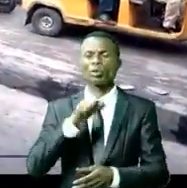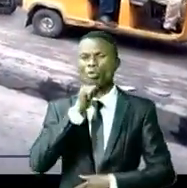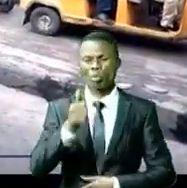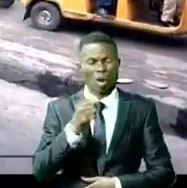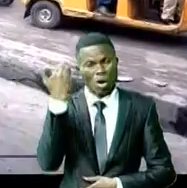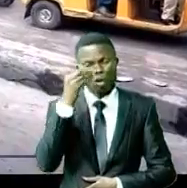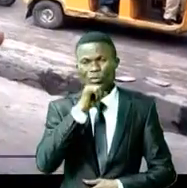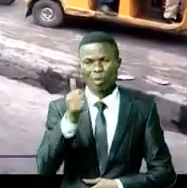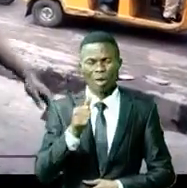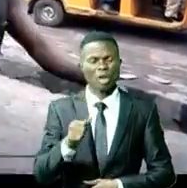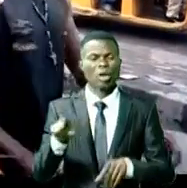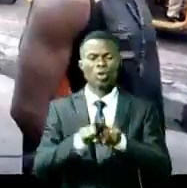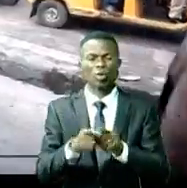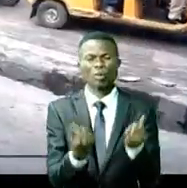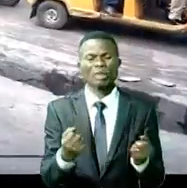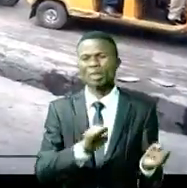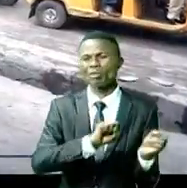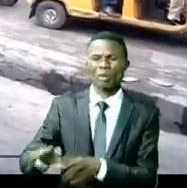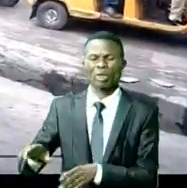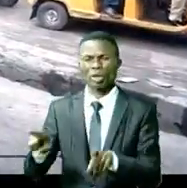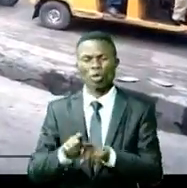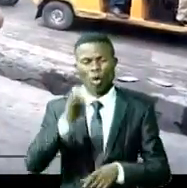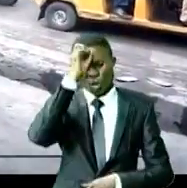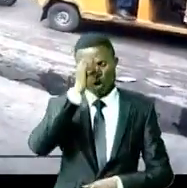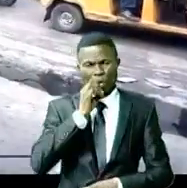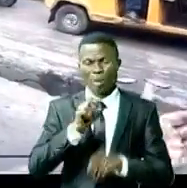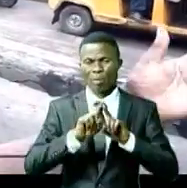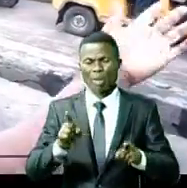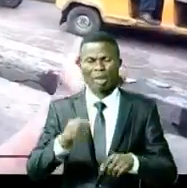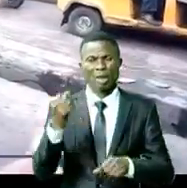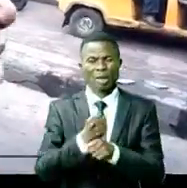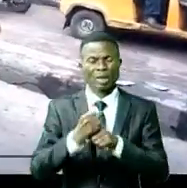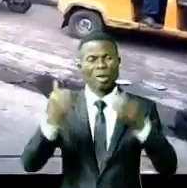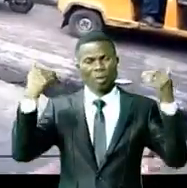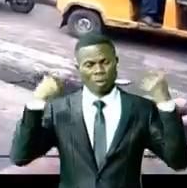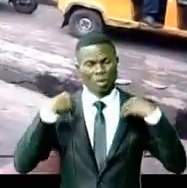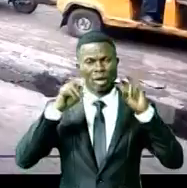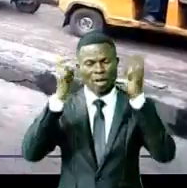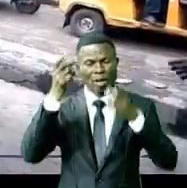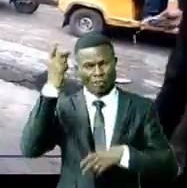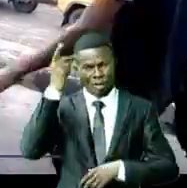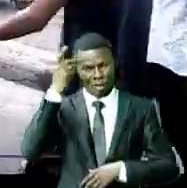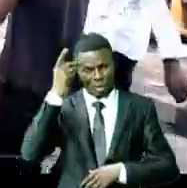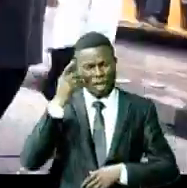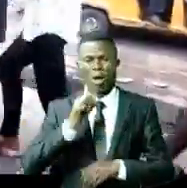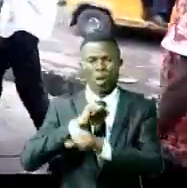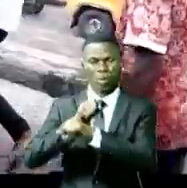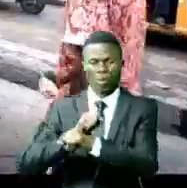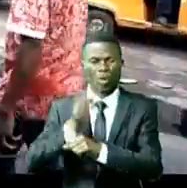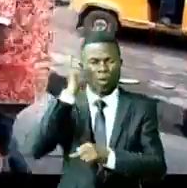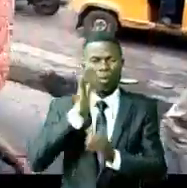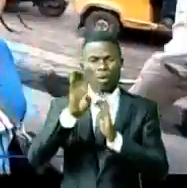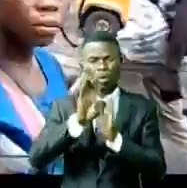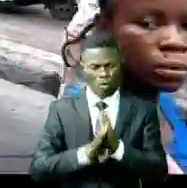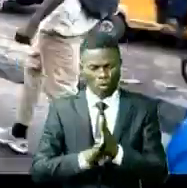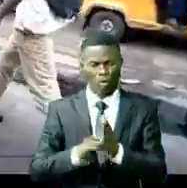Nous vivons comme des enfants abandonnés, sinon comme des orphelins, alors que la mission des autorités urbaines est aussi d'assurer les bonnes conditions à